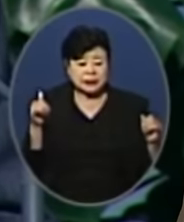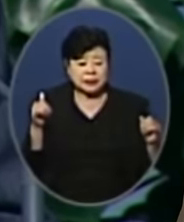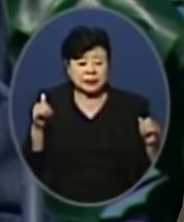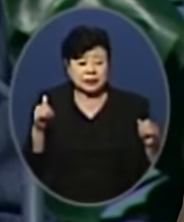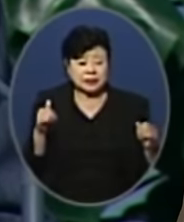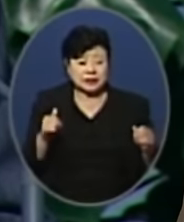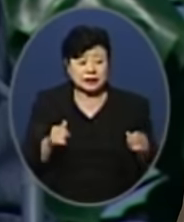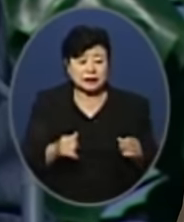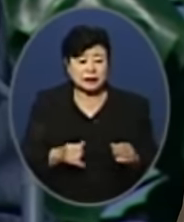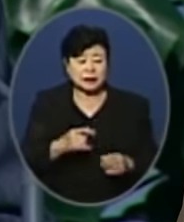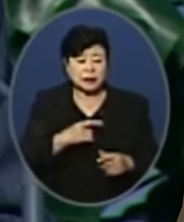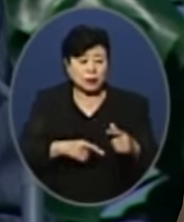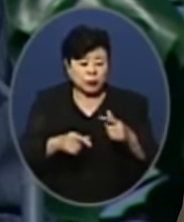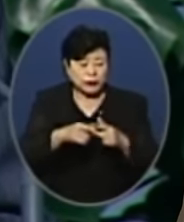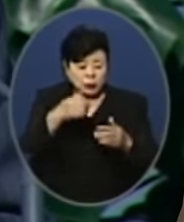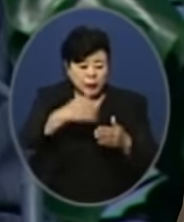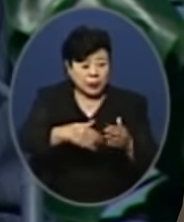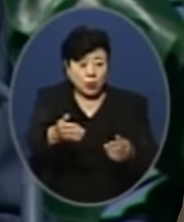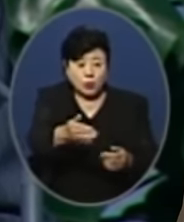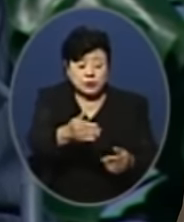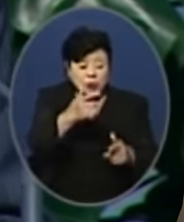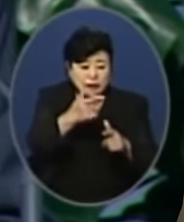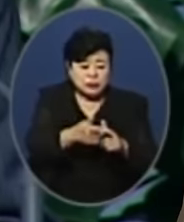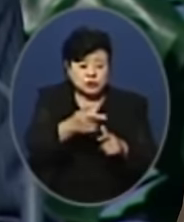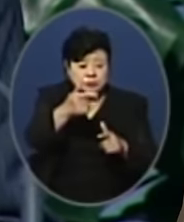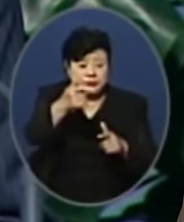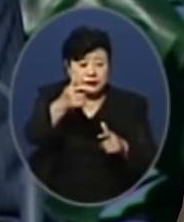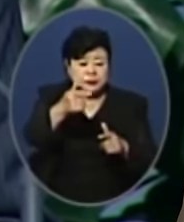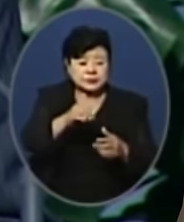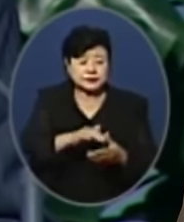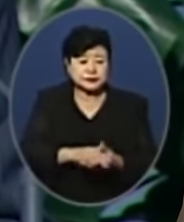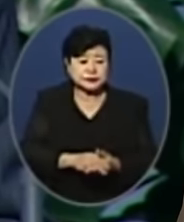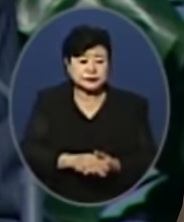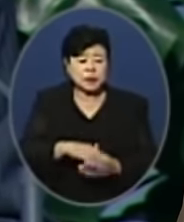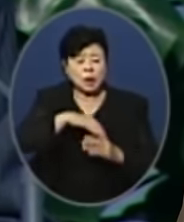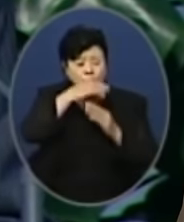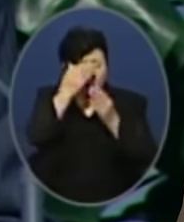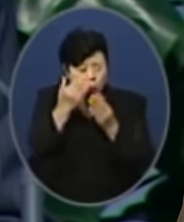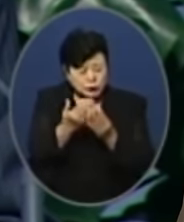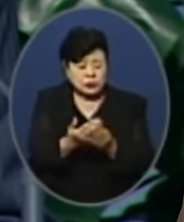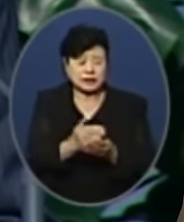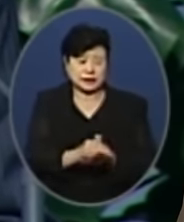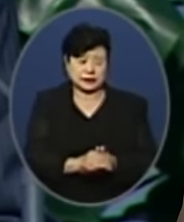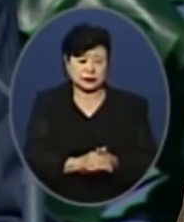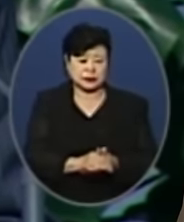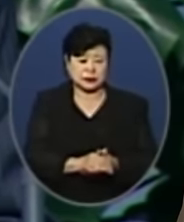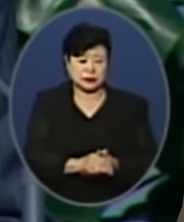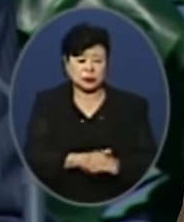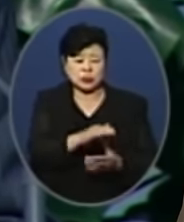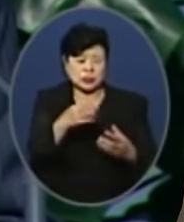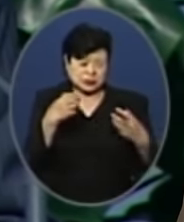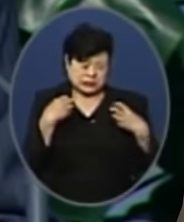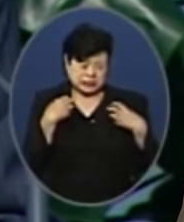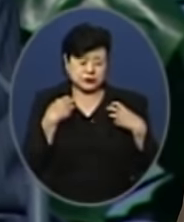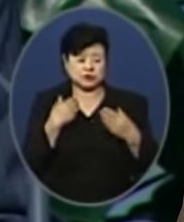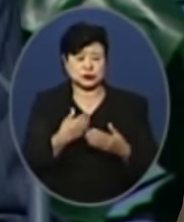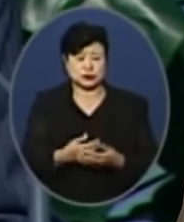플러스 마이너스 보탤 것 없어요. 예수님이 전적으로 우리를